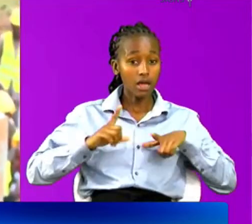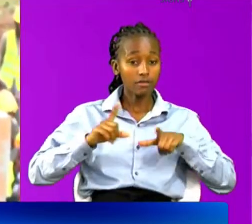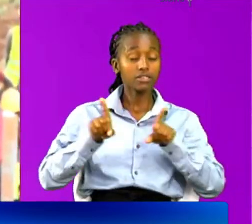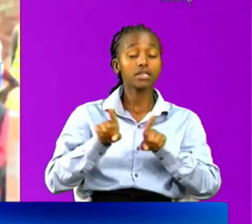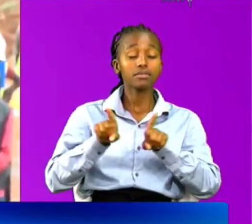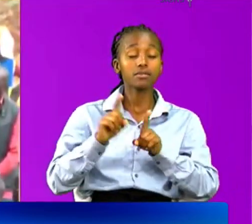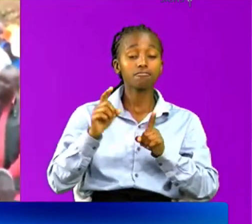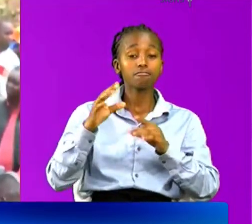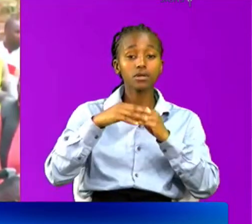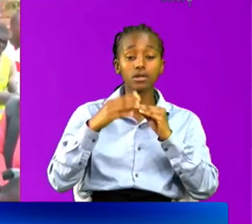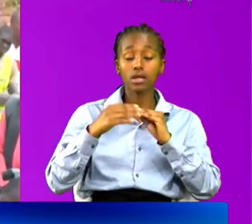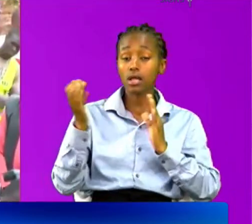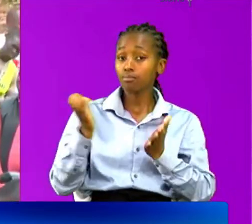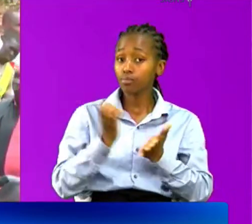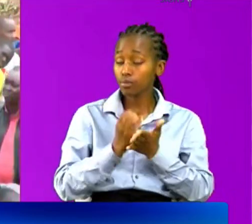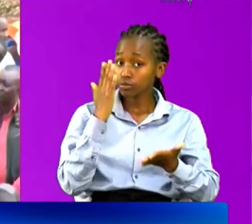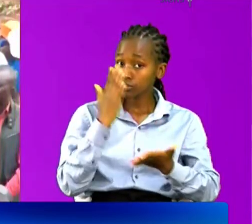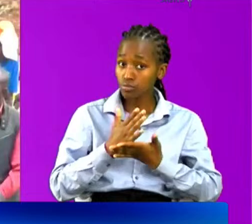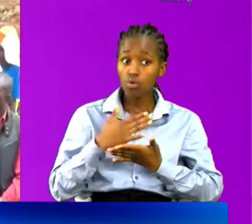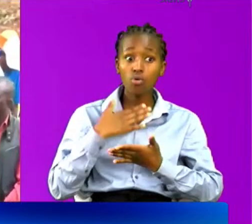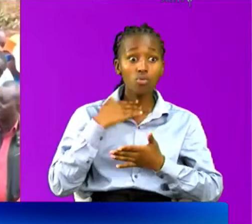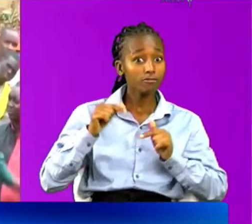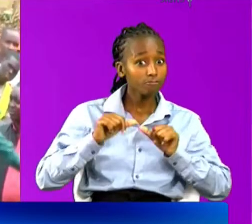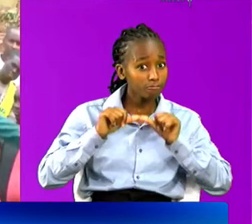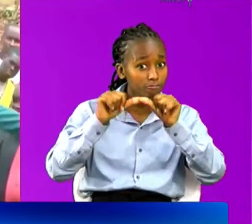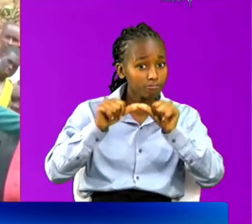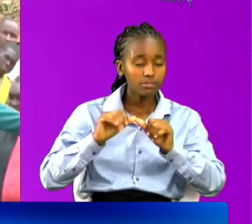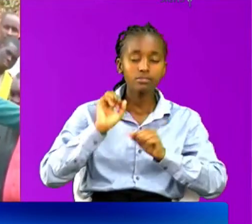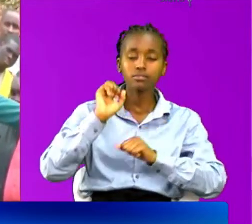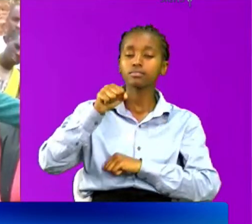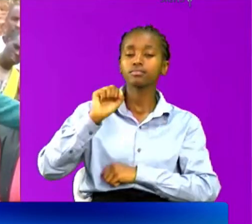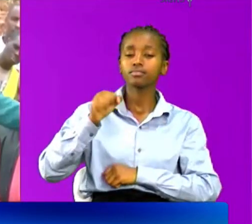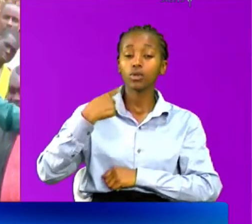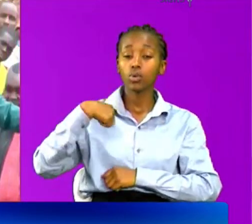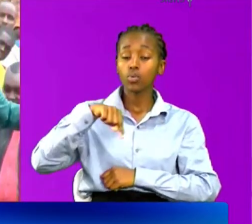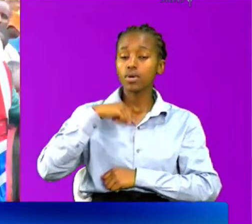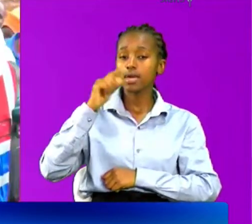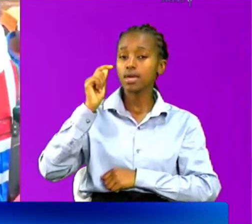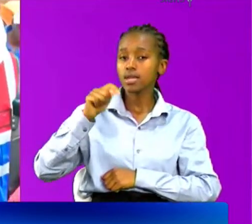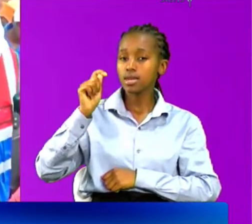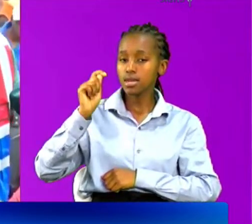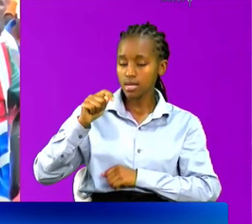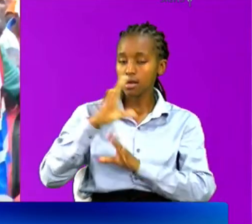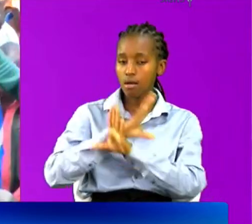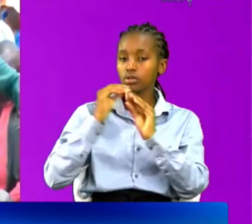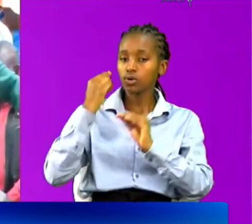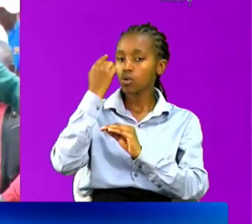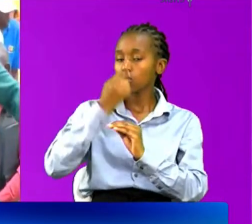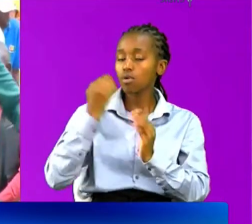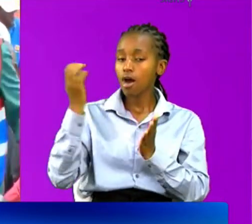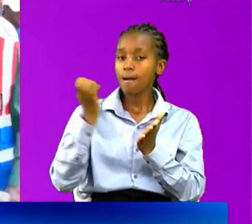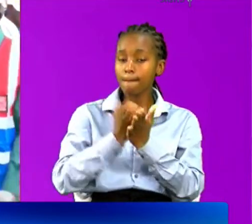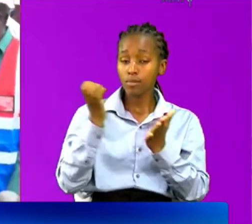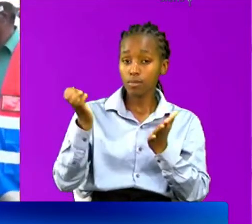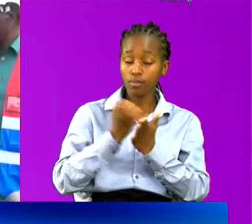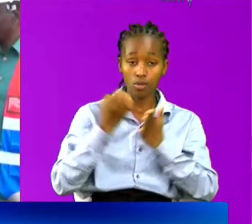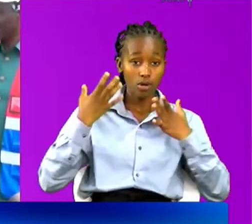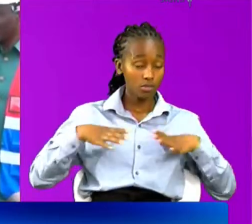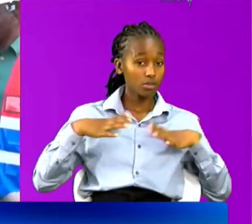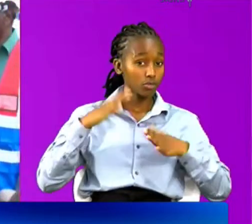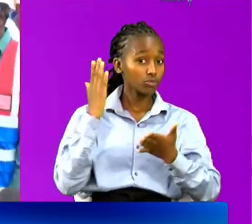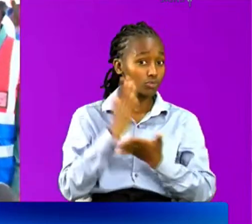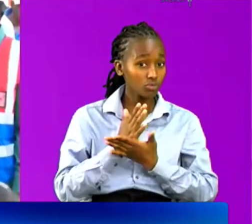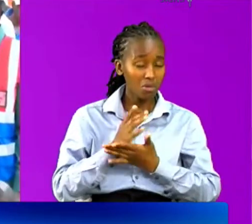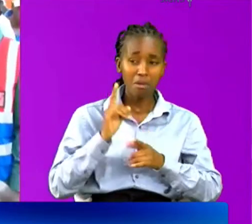isiendelee? Rais, sisi tuna encourage wewe. Wenye kukuandika kazi ni hawa. Hawa ndio matajiri wako. Hapana watu ya